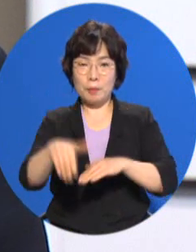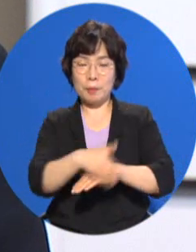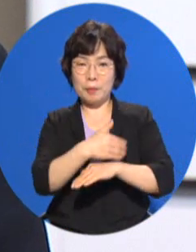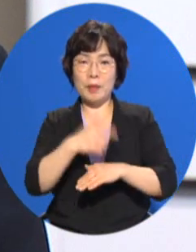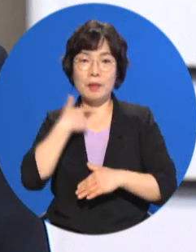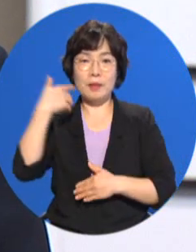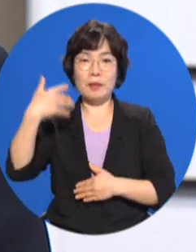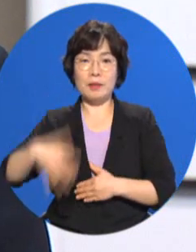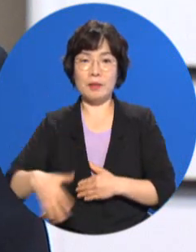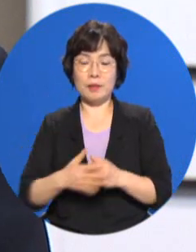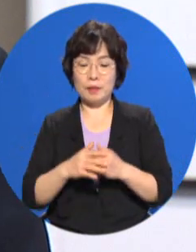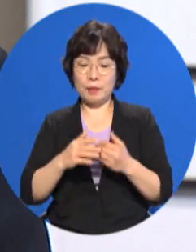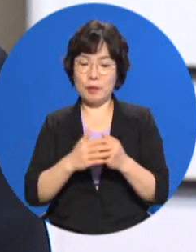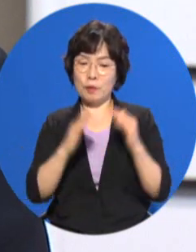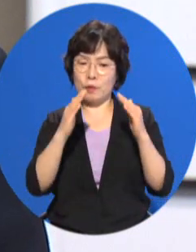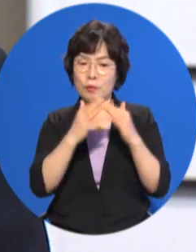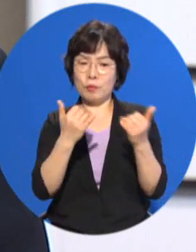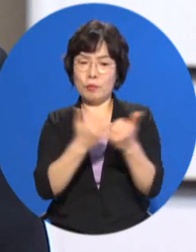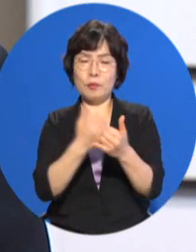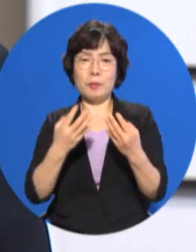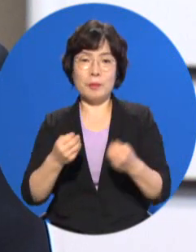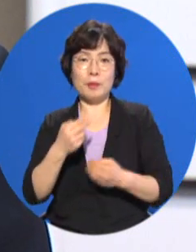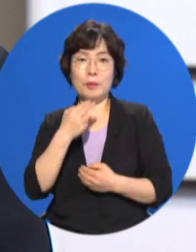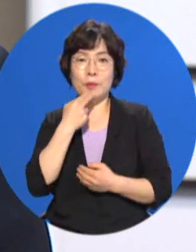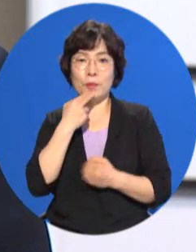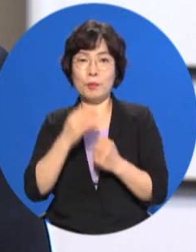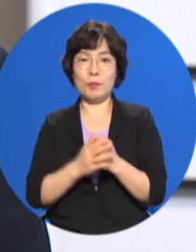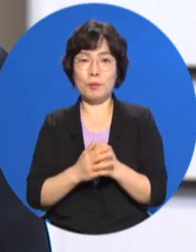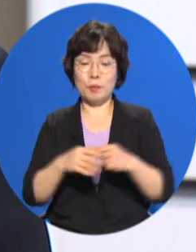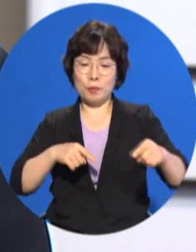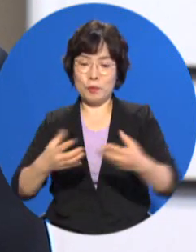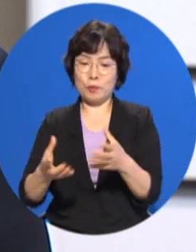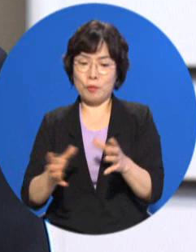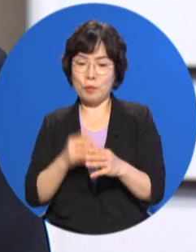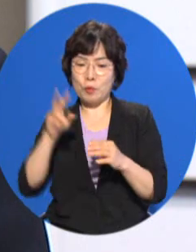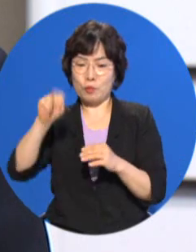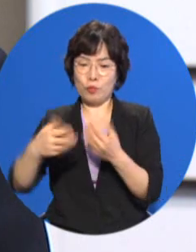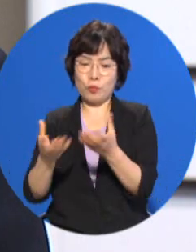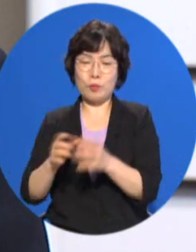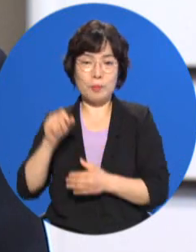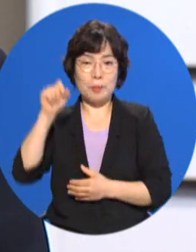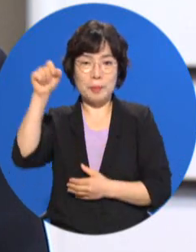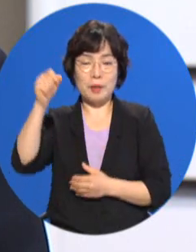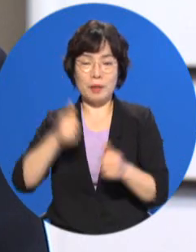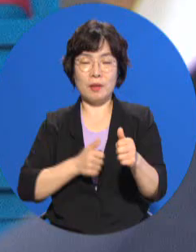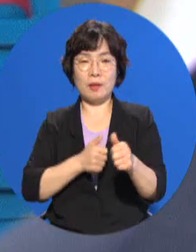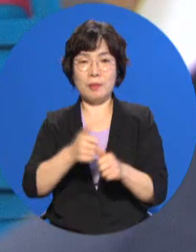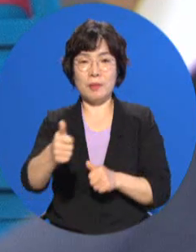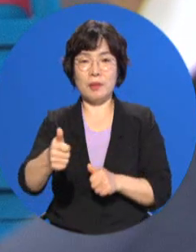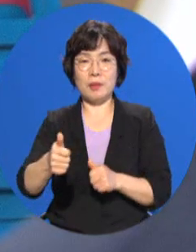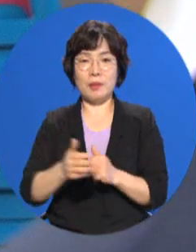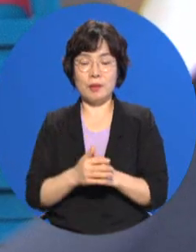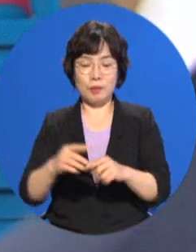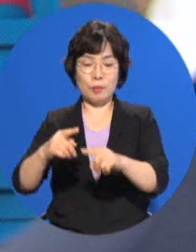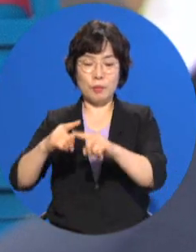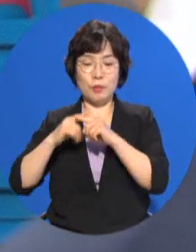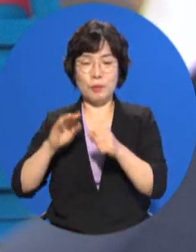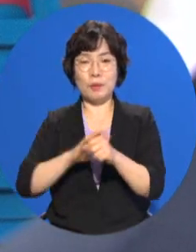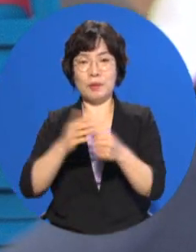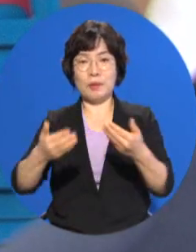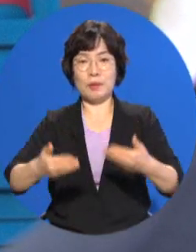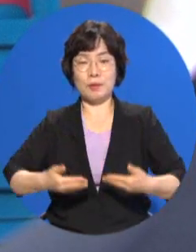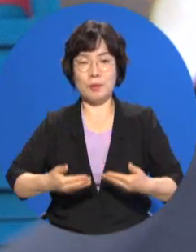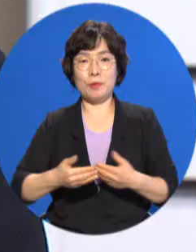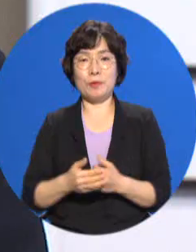않았고 또 집안도 그렇게 많지 않고 또 정당도 없이 무소속으로 출마했는데도 불구하고 무조건적인 사랑을